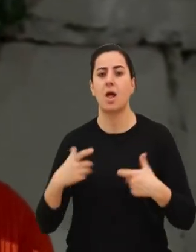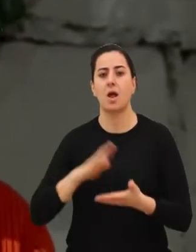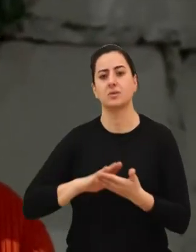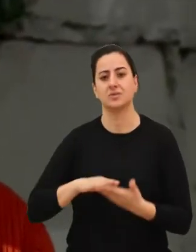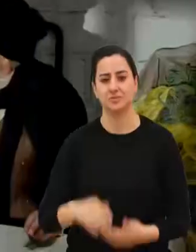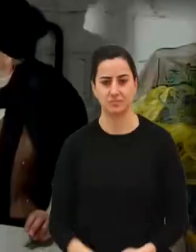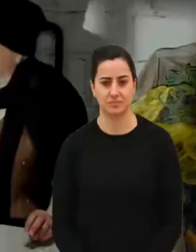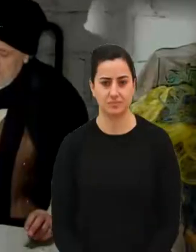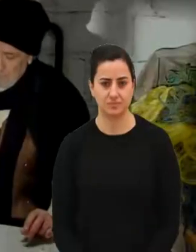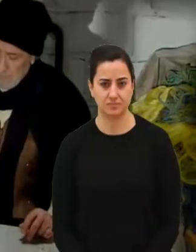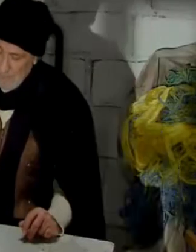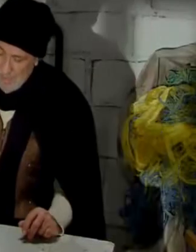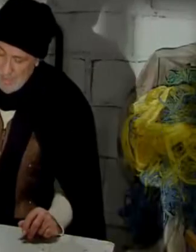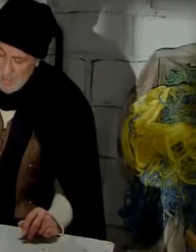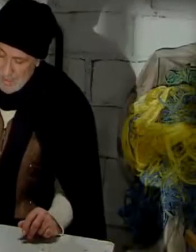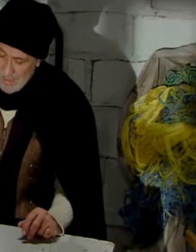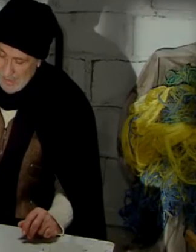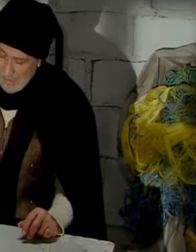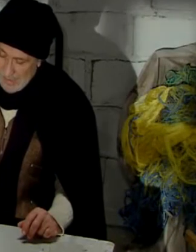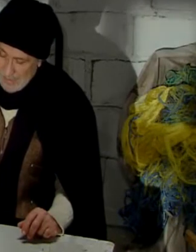Yakın arkadaşım.